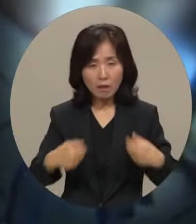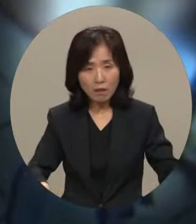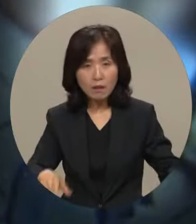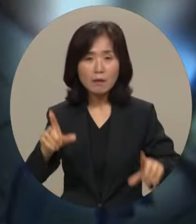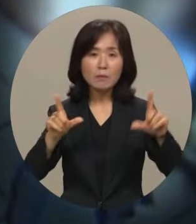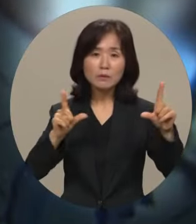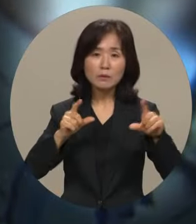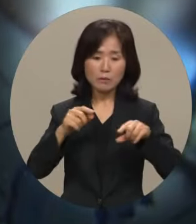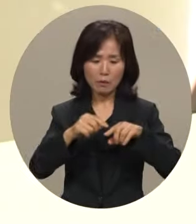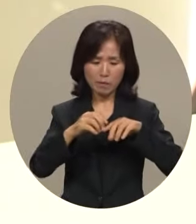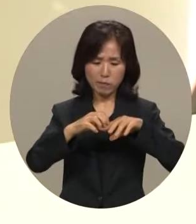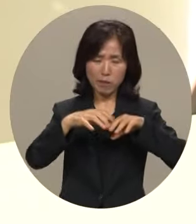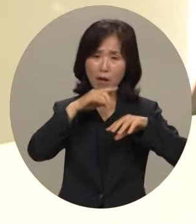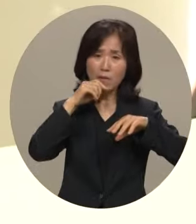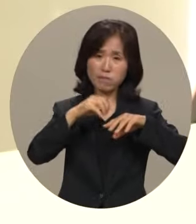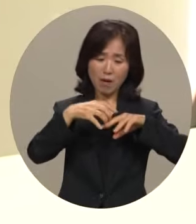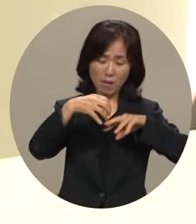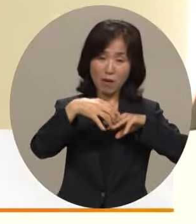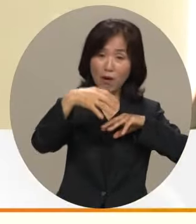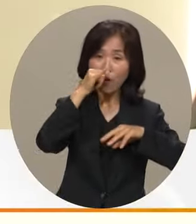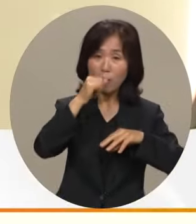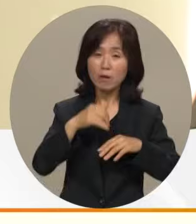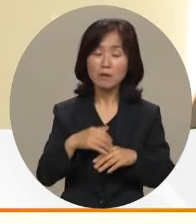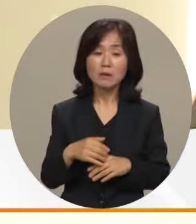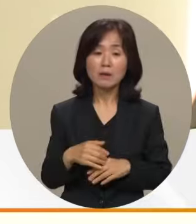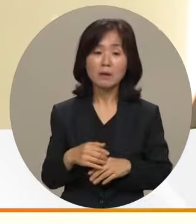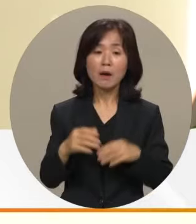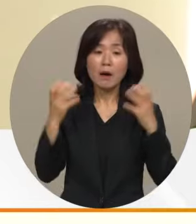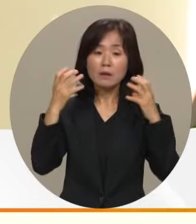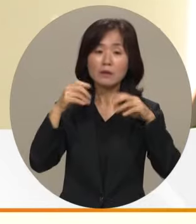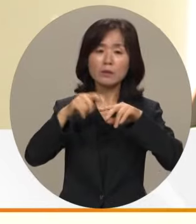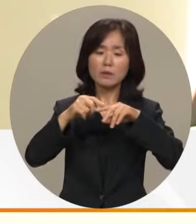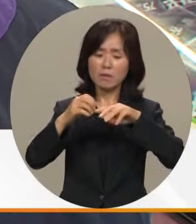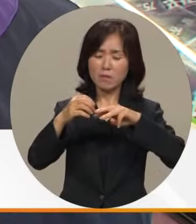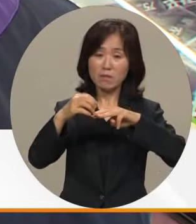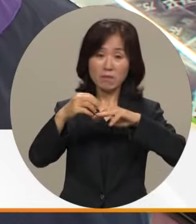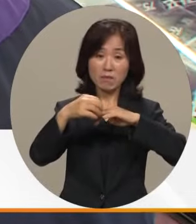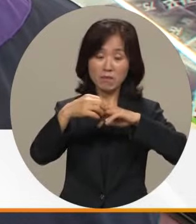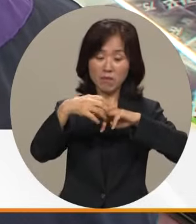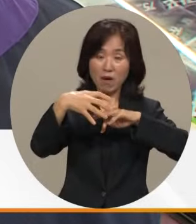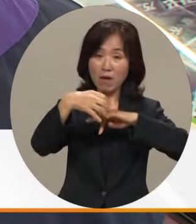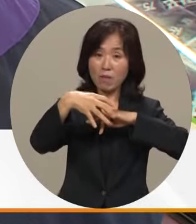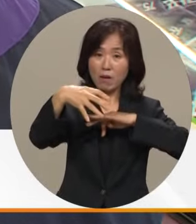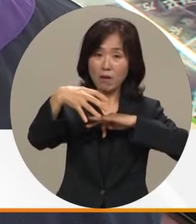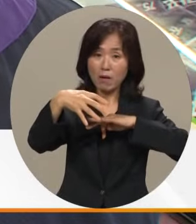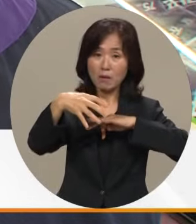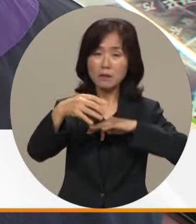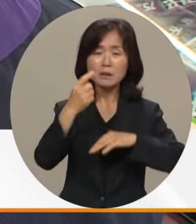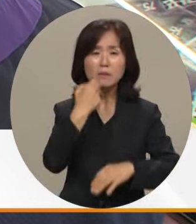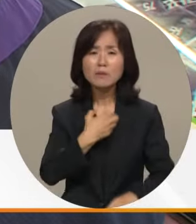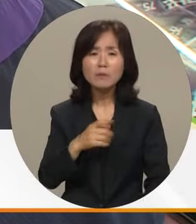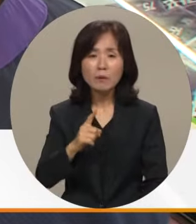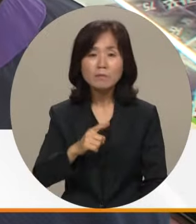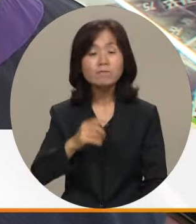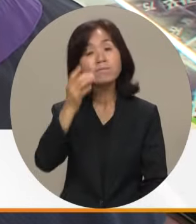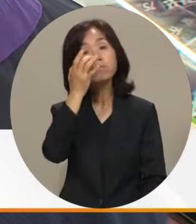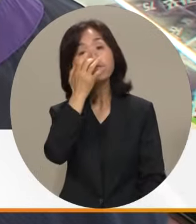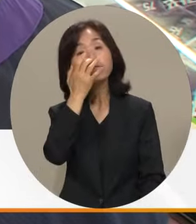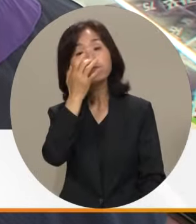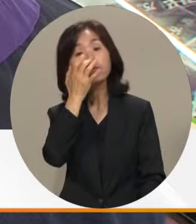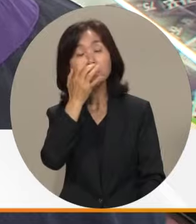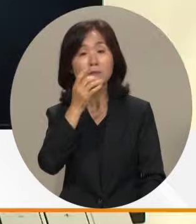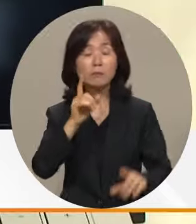부어 있었습니다. 이런 식으로 부어 있었어요. 좀 슬펐는 게 생각보다 좀 덤덤한 말투도 있었어요. 그냥 맞았다고